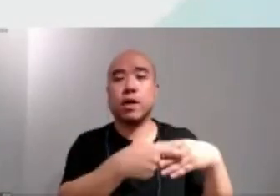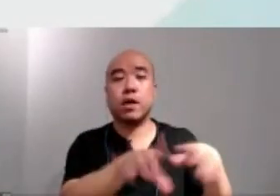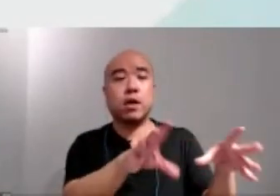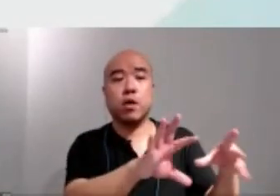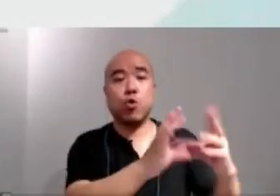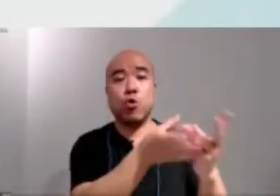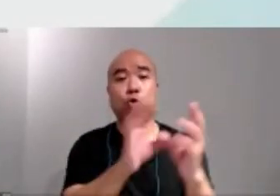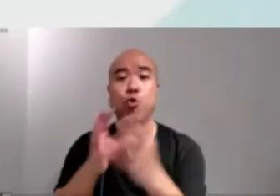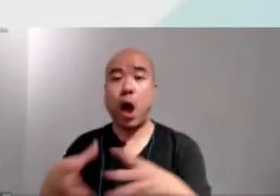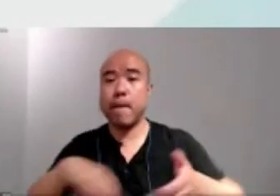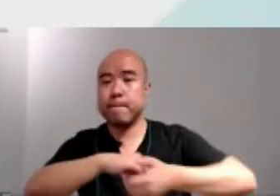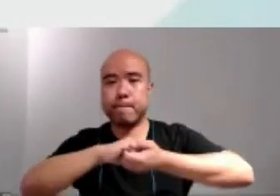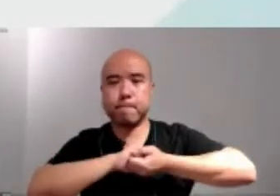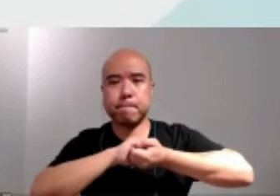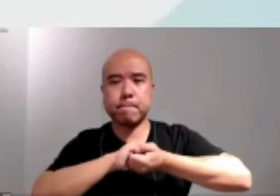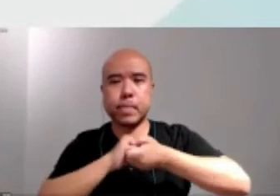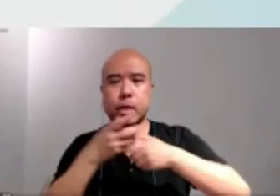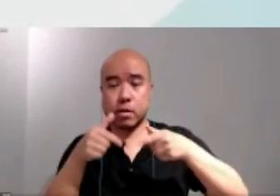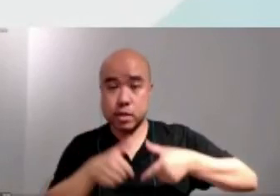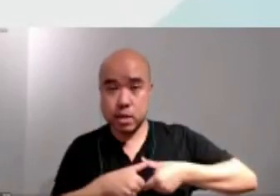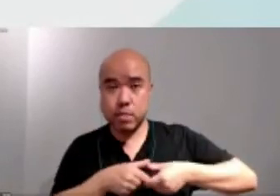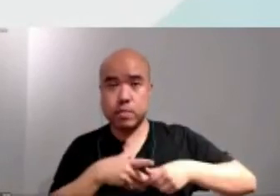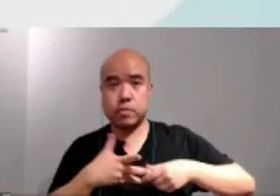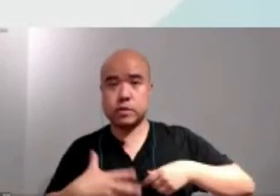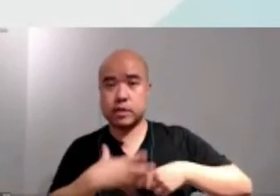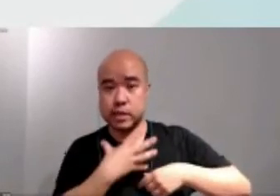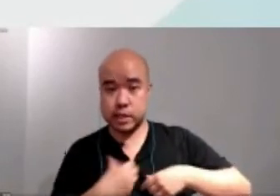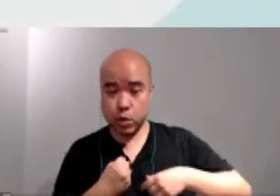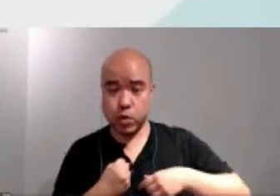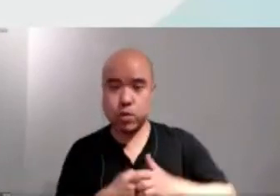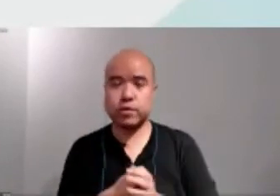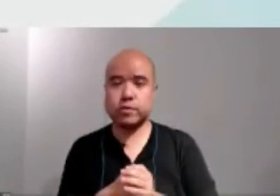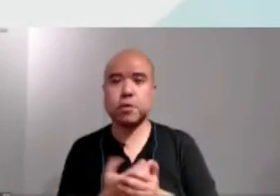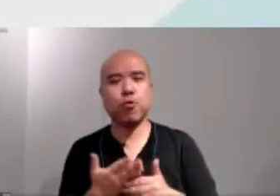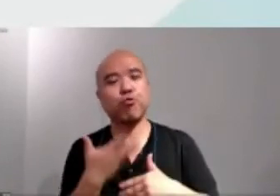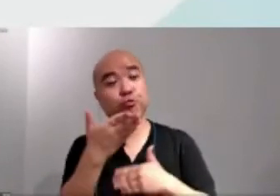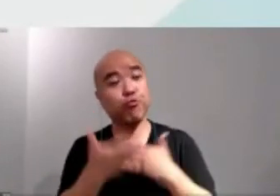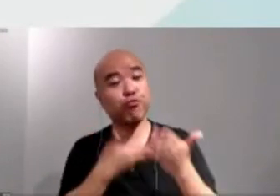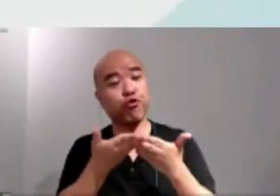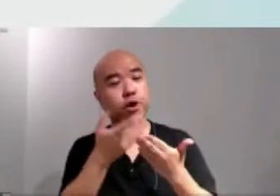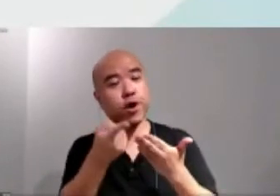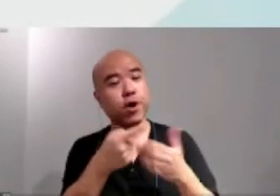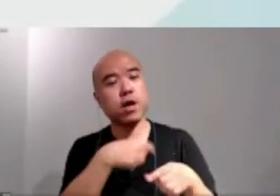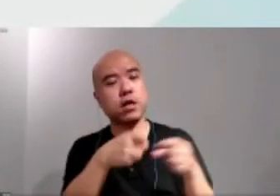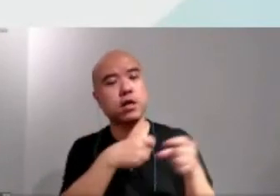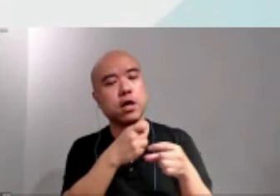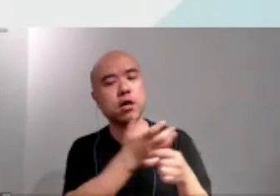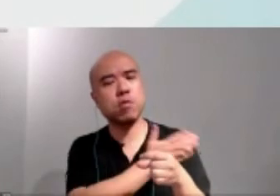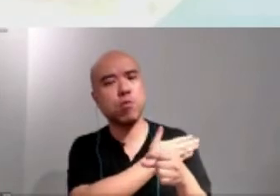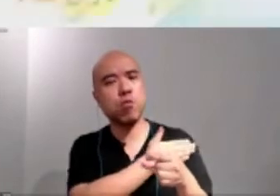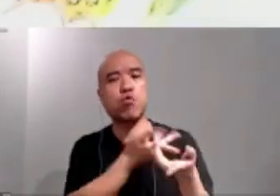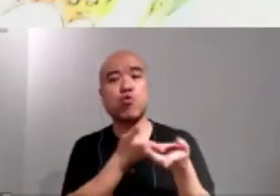作，推广心灵的健康。我们有请他分享一下企业的社会责任和助己助人的精神。